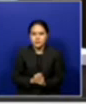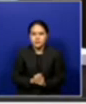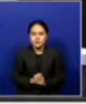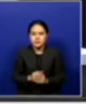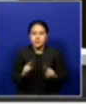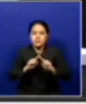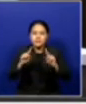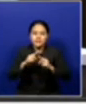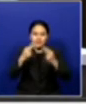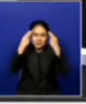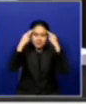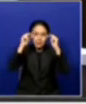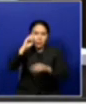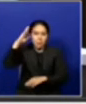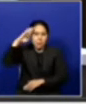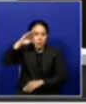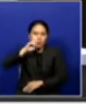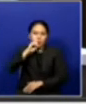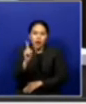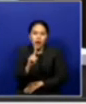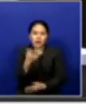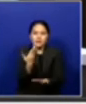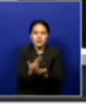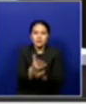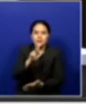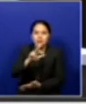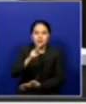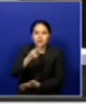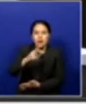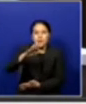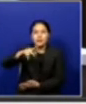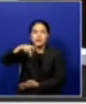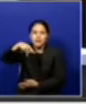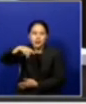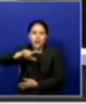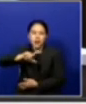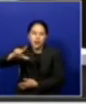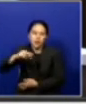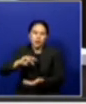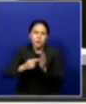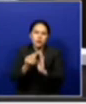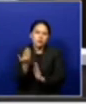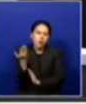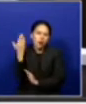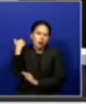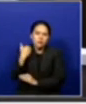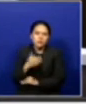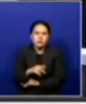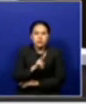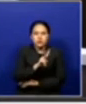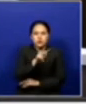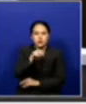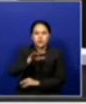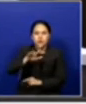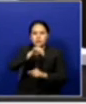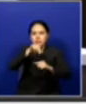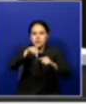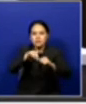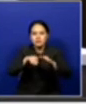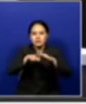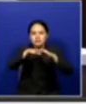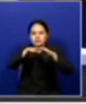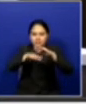าขอมา 35,000 ล้านมันก็ทำให้ยอดที่เหลืออยู่เดิมนะครับไม่ถึง 2.5 ท่านก็ไปแก้ไข